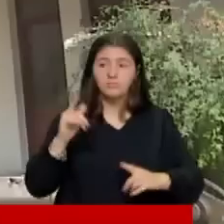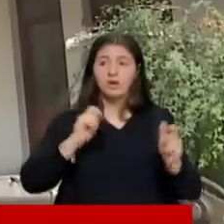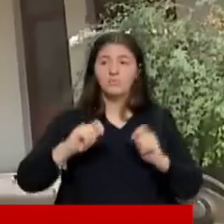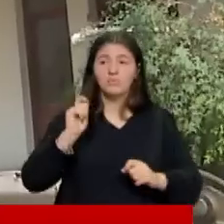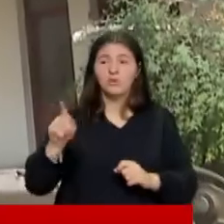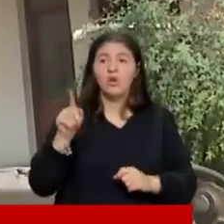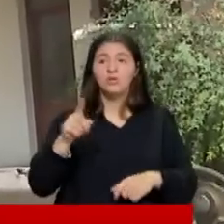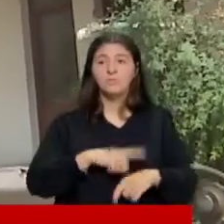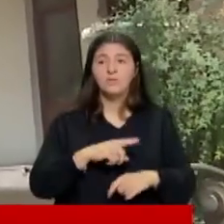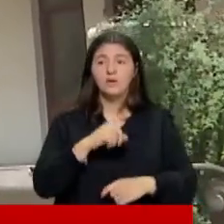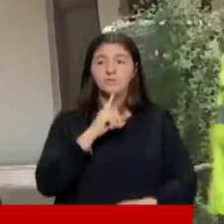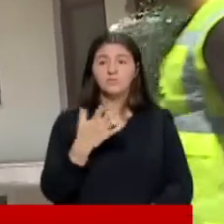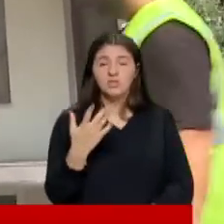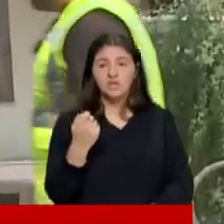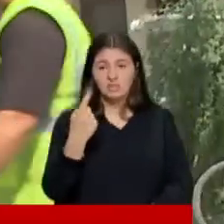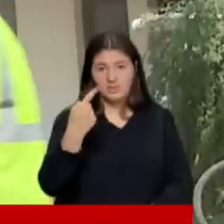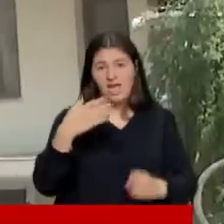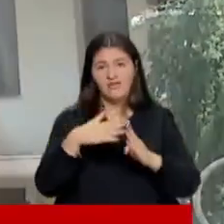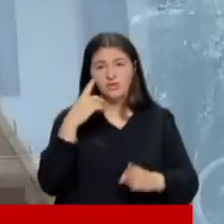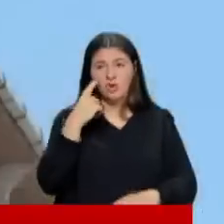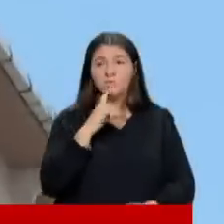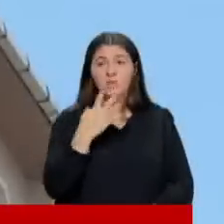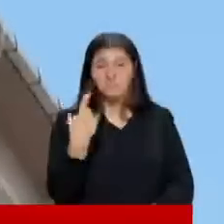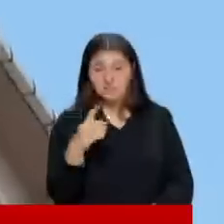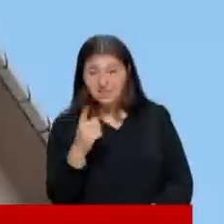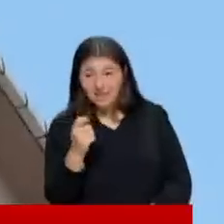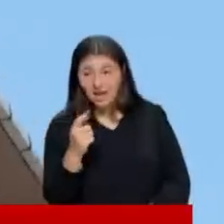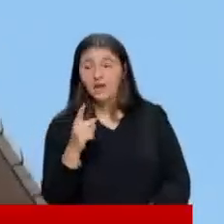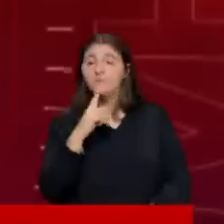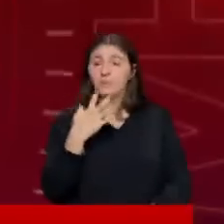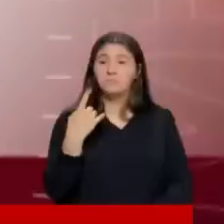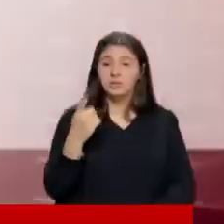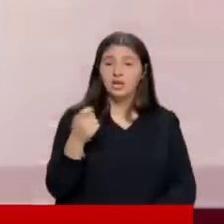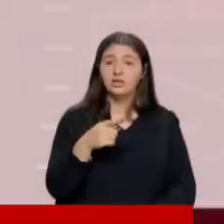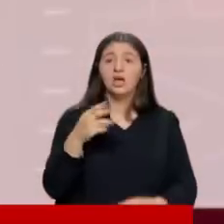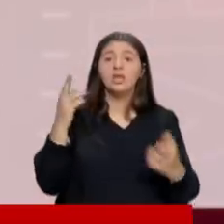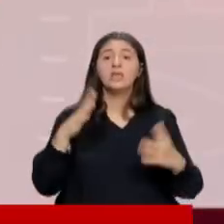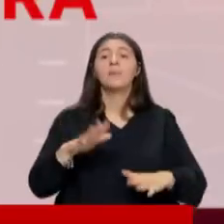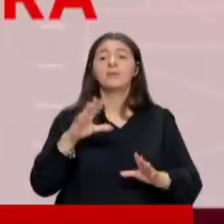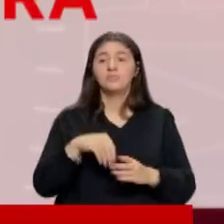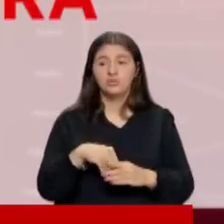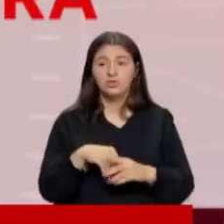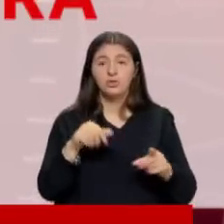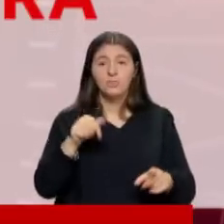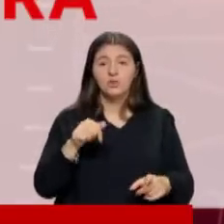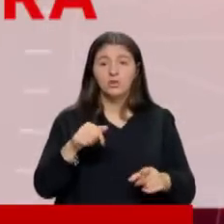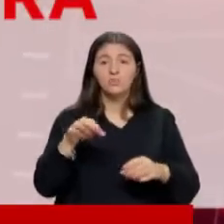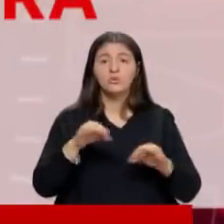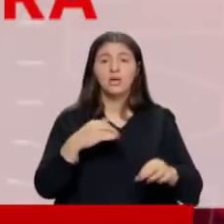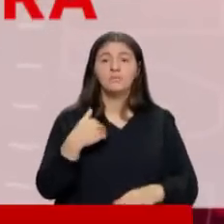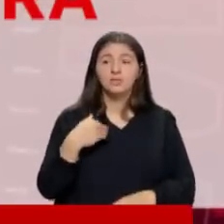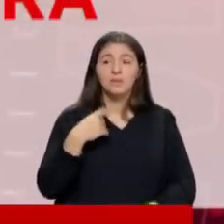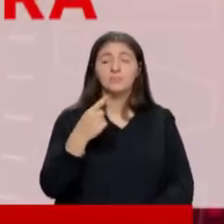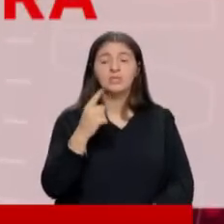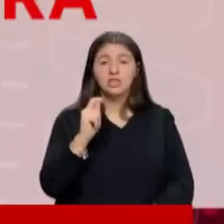yaptıracaktık o zaman 105 liraydı daire başı 105 bin lira 105 bin liraydı yıkamadığımızdan dolayı bugün müteahhit